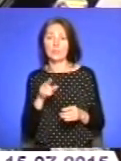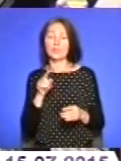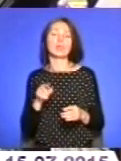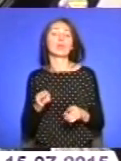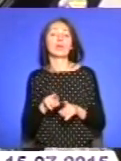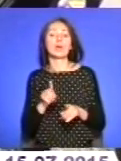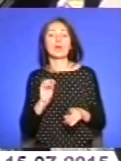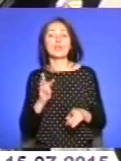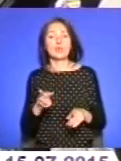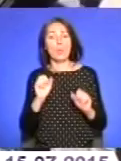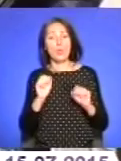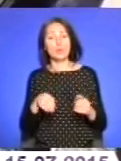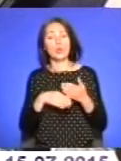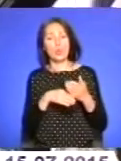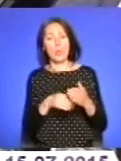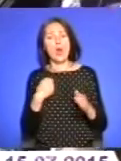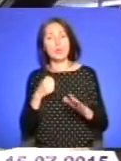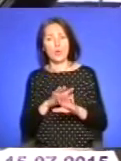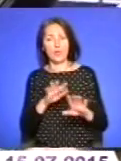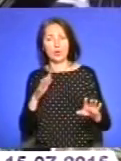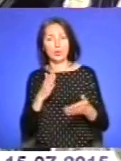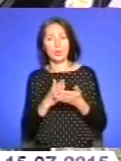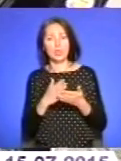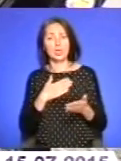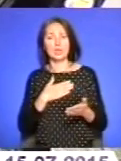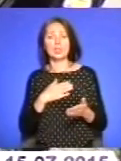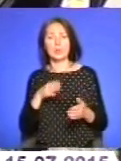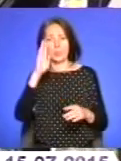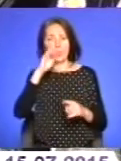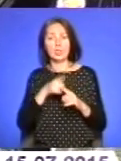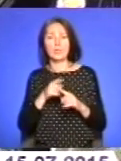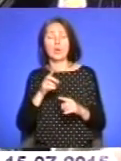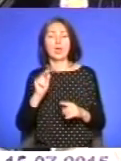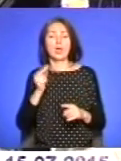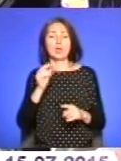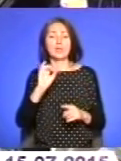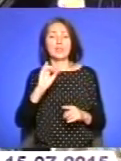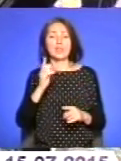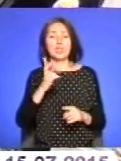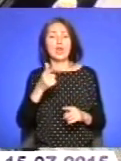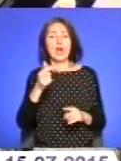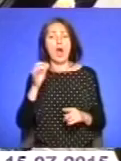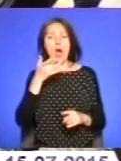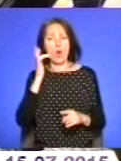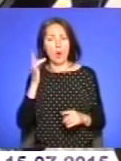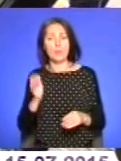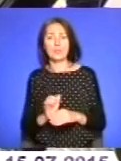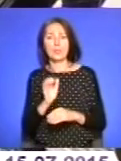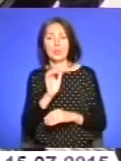чим можемо, ми допомагаємо фронту. Є наші побратими з Чикаго, вони прислали нам